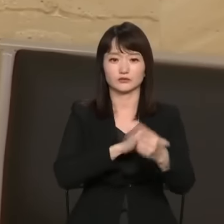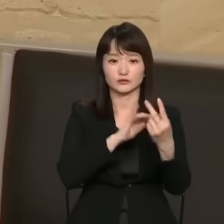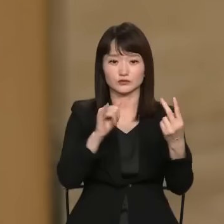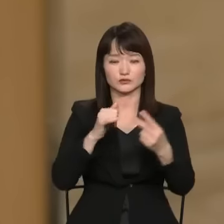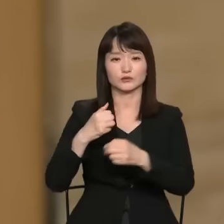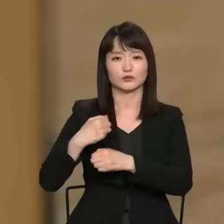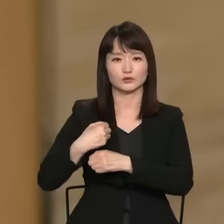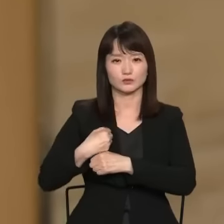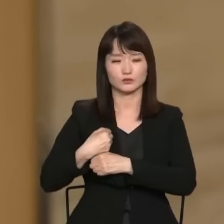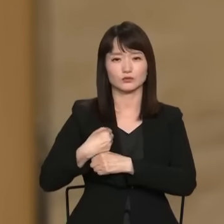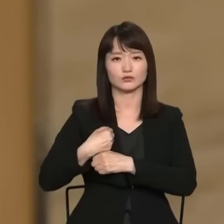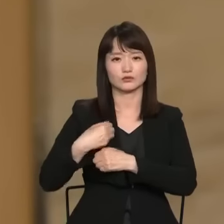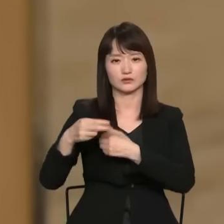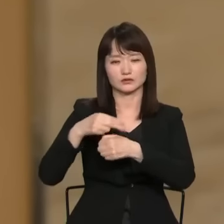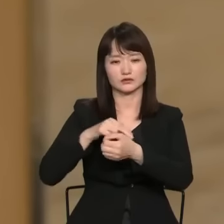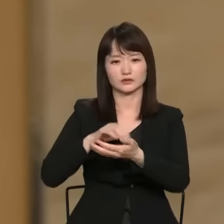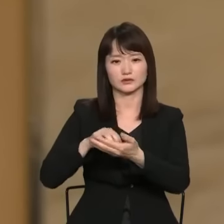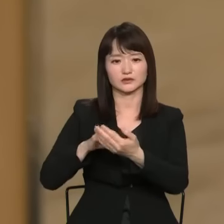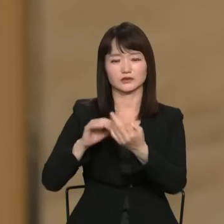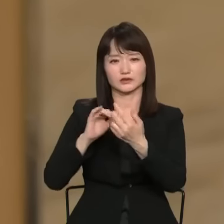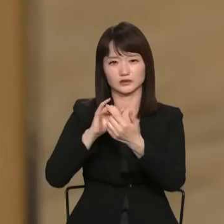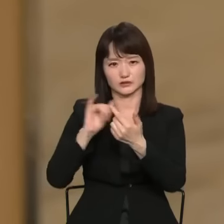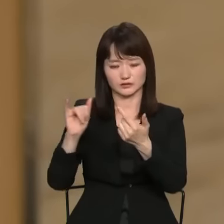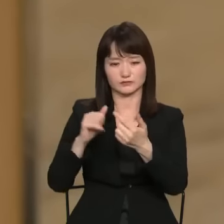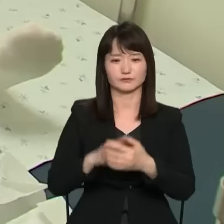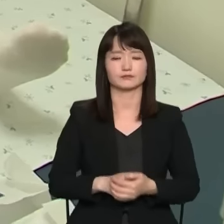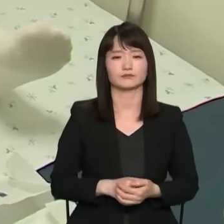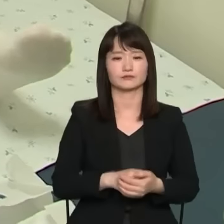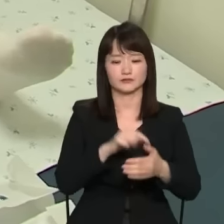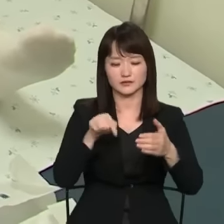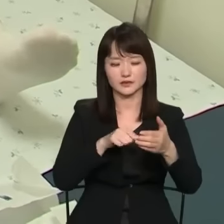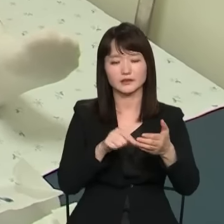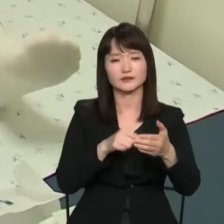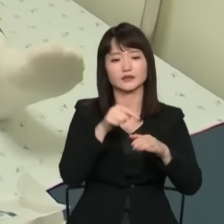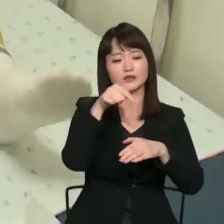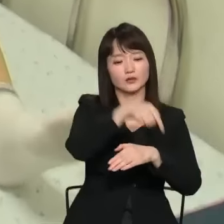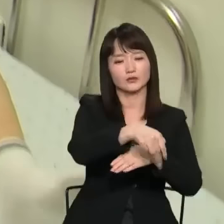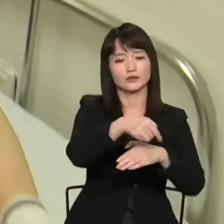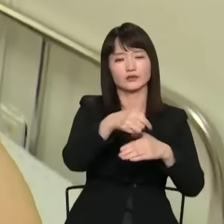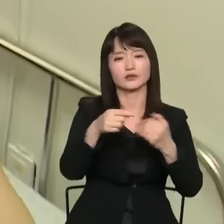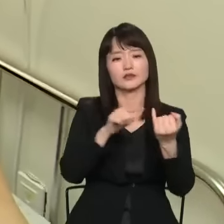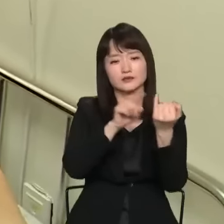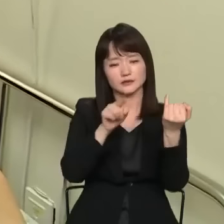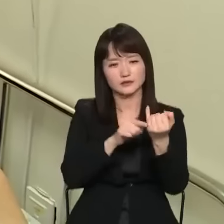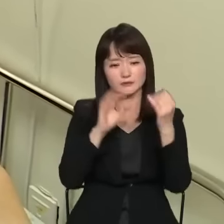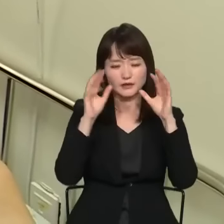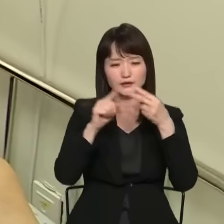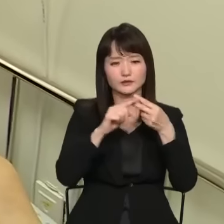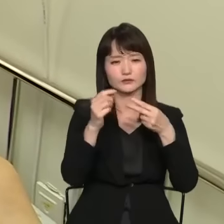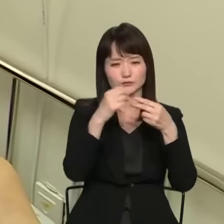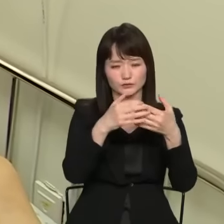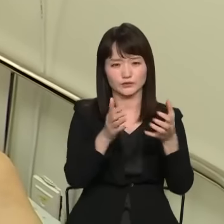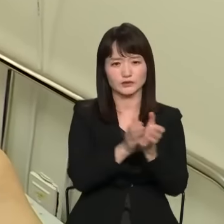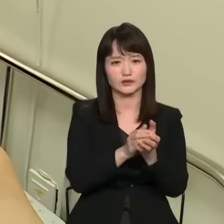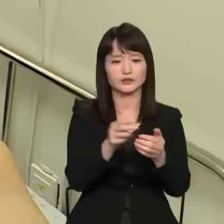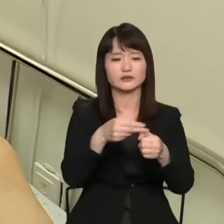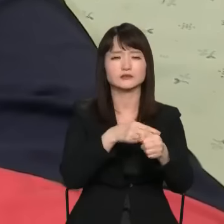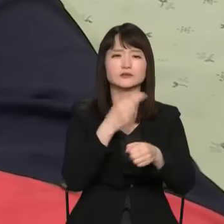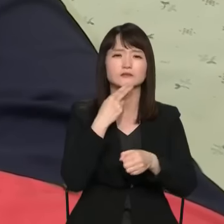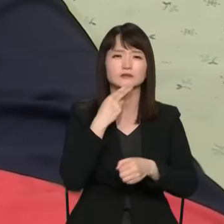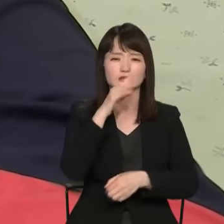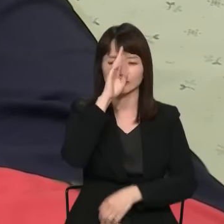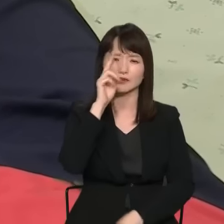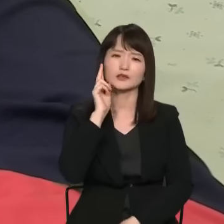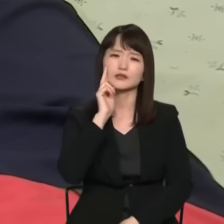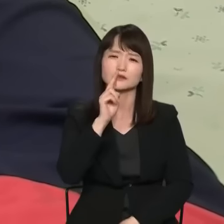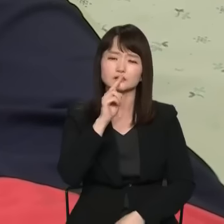모든 환자를 보고 있습니다. 하지만 내과, 외과, 산부인과 그리고 소아청소년과 등 전문의가 없어 중증 환자는